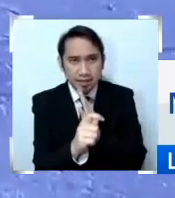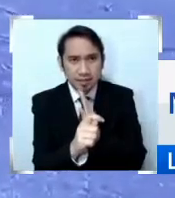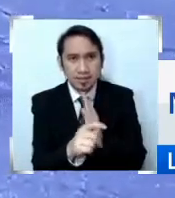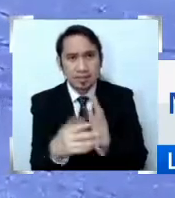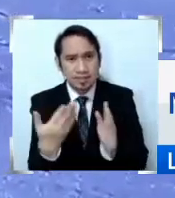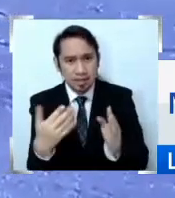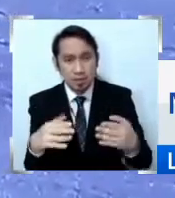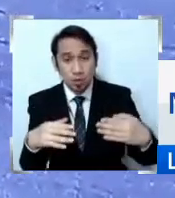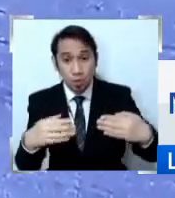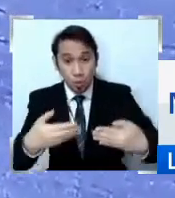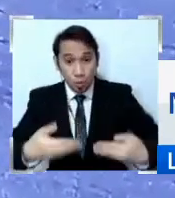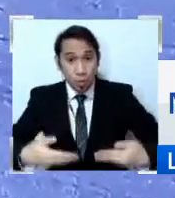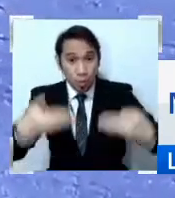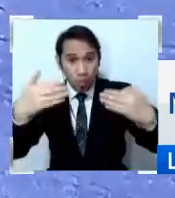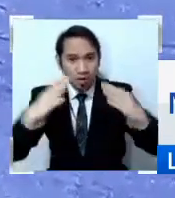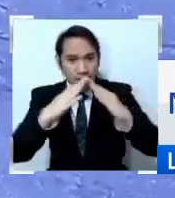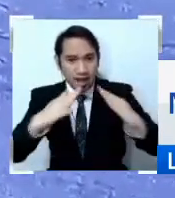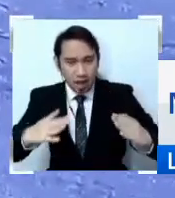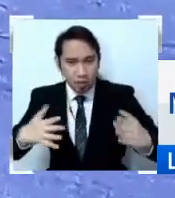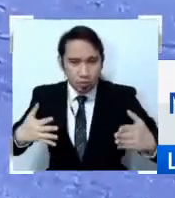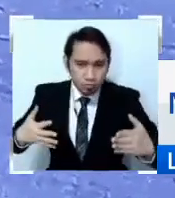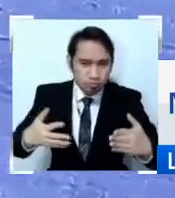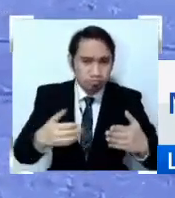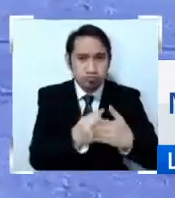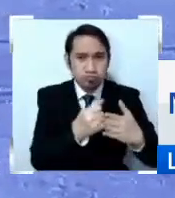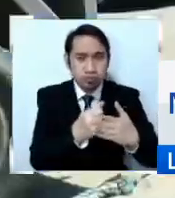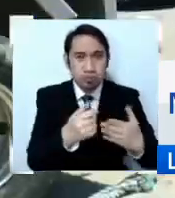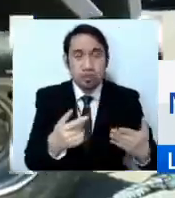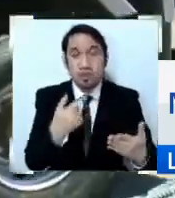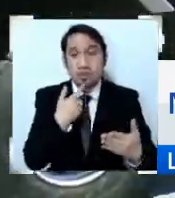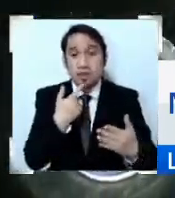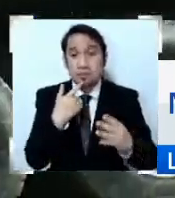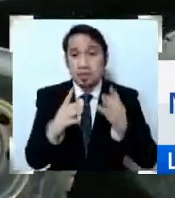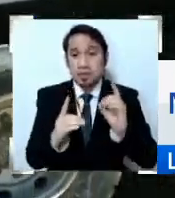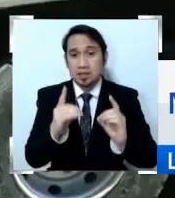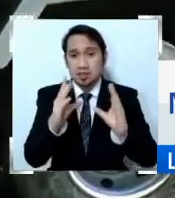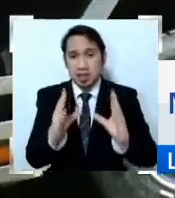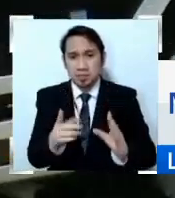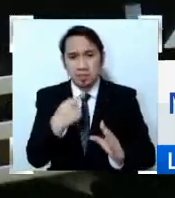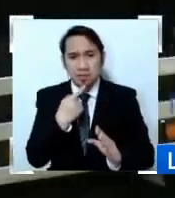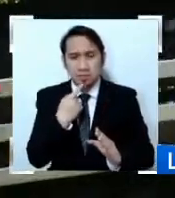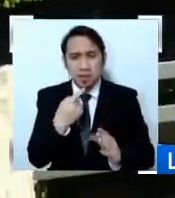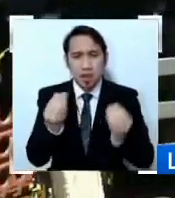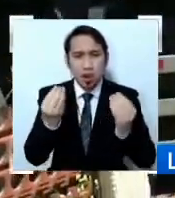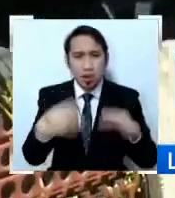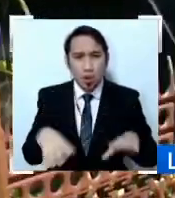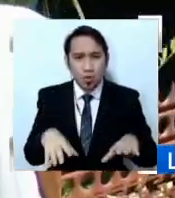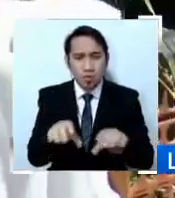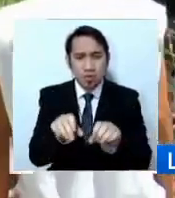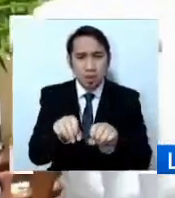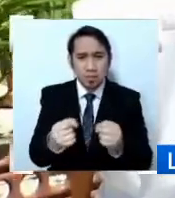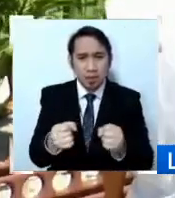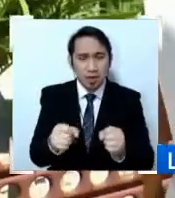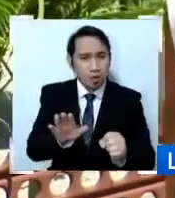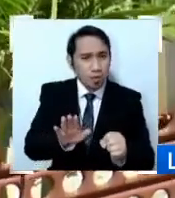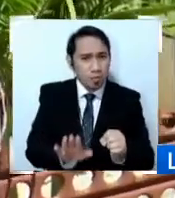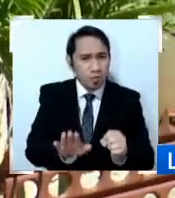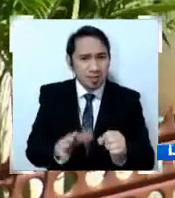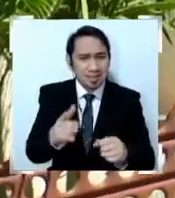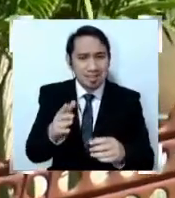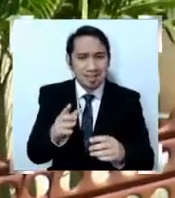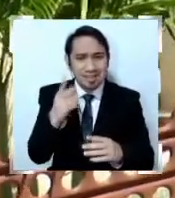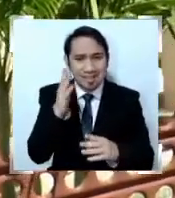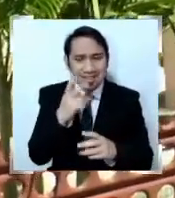bahay. Bahagyang nasugatan ng rider at sabi ng truck driver na walan daw siya ng preno. Sasagutin daw ng may-ari ng truck ang pagkumpuni